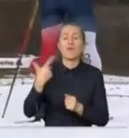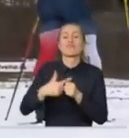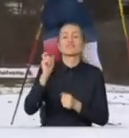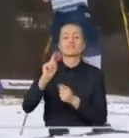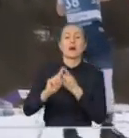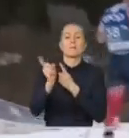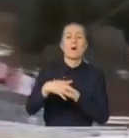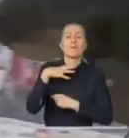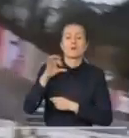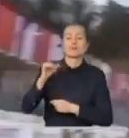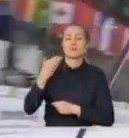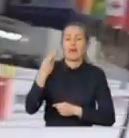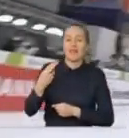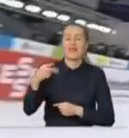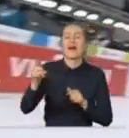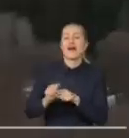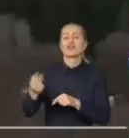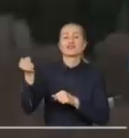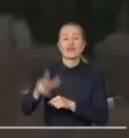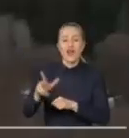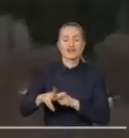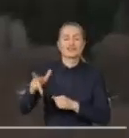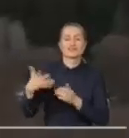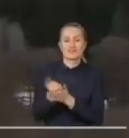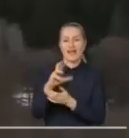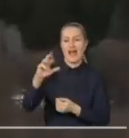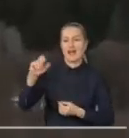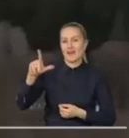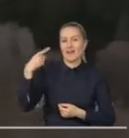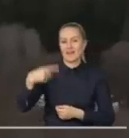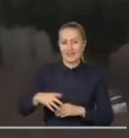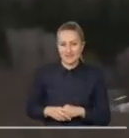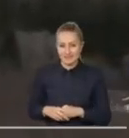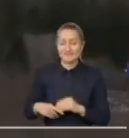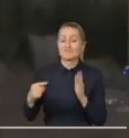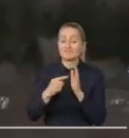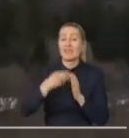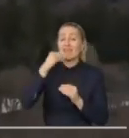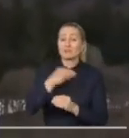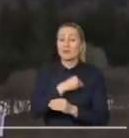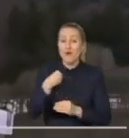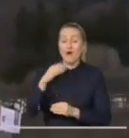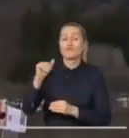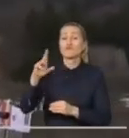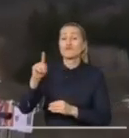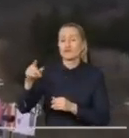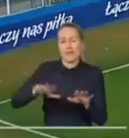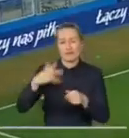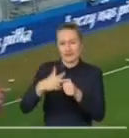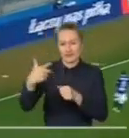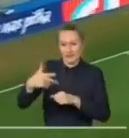za nim był Simen Hegstad Krüger, a ponad 35 Harald Östberg Amundsen. Najlepszy z Polaków Dominik Bury, dopiero